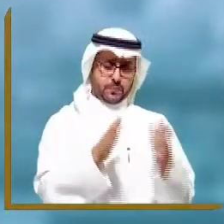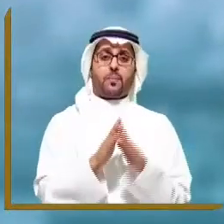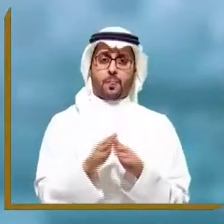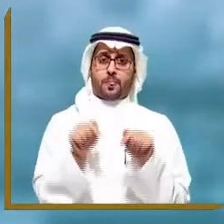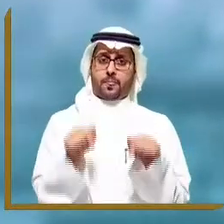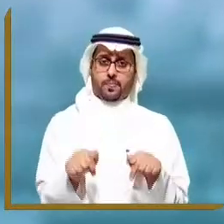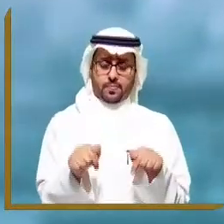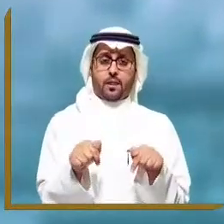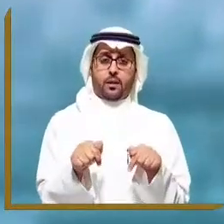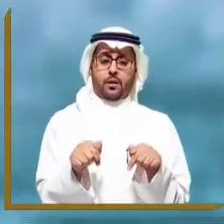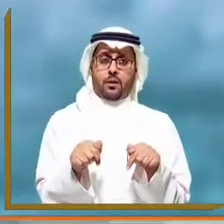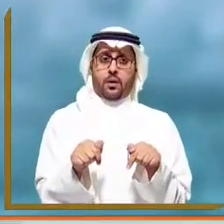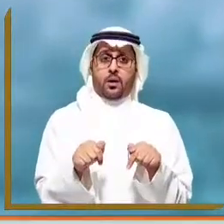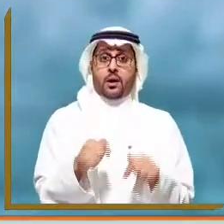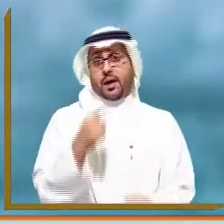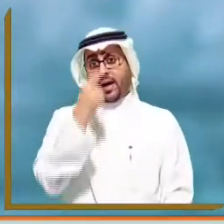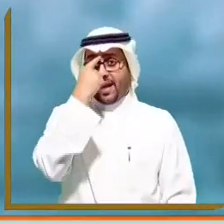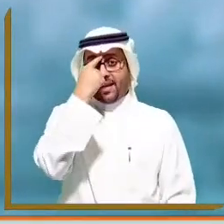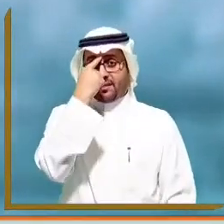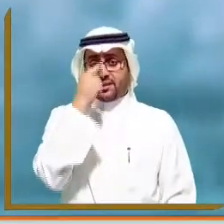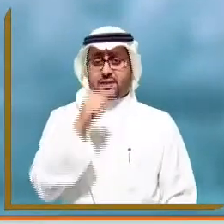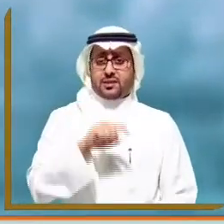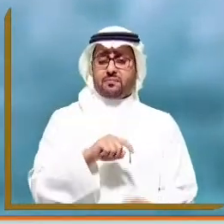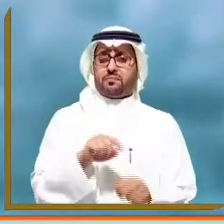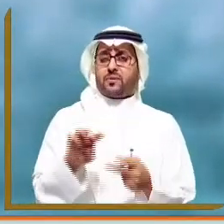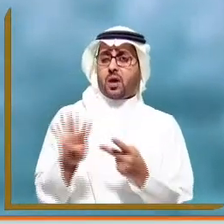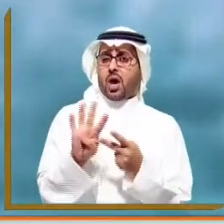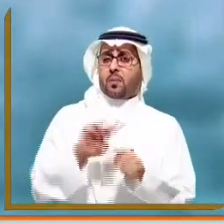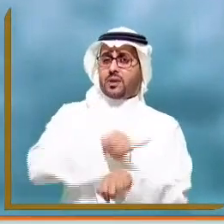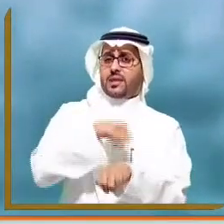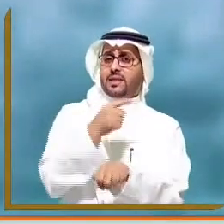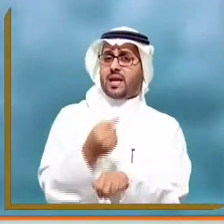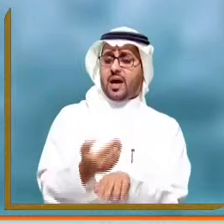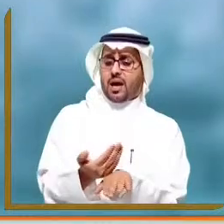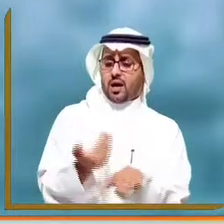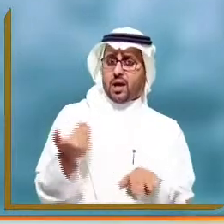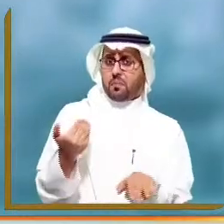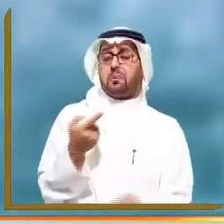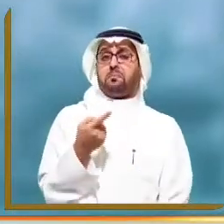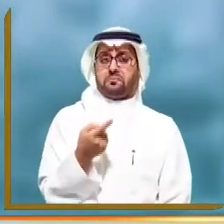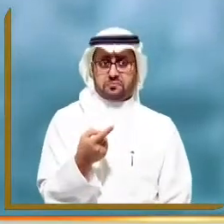هذا وقد أحصت السلطات الهندية خلال الساعات 24 الأخيرة